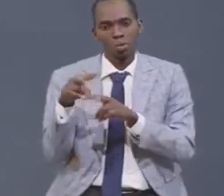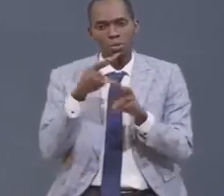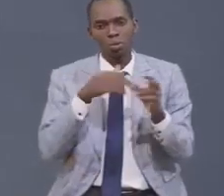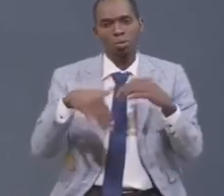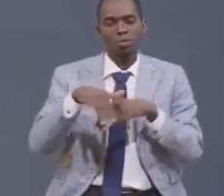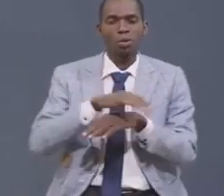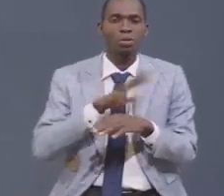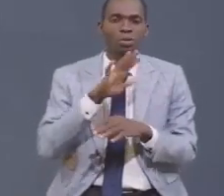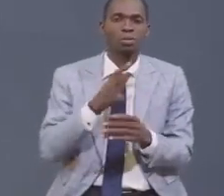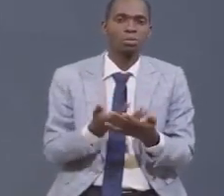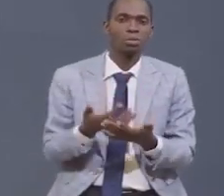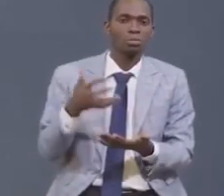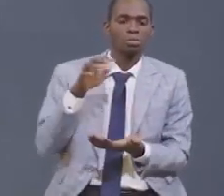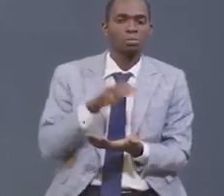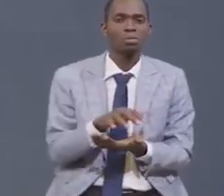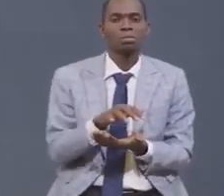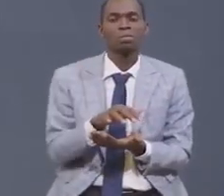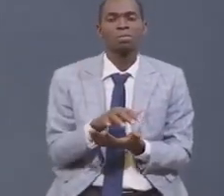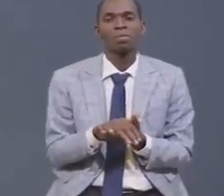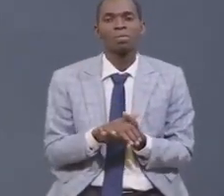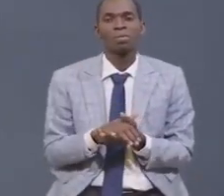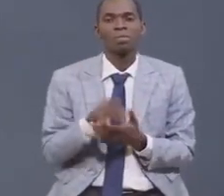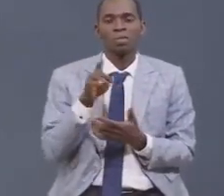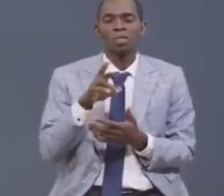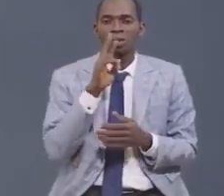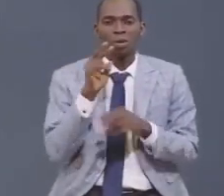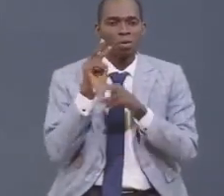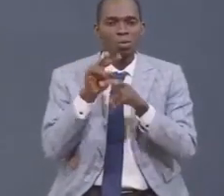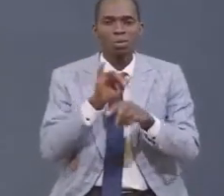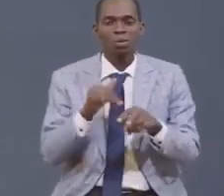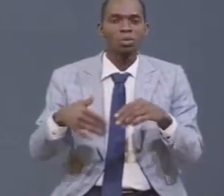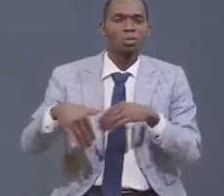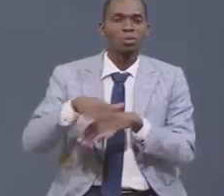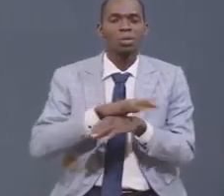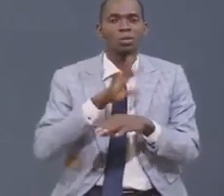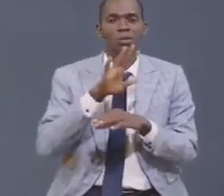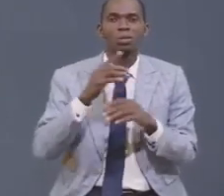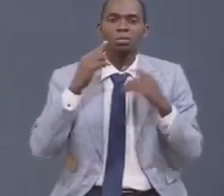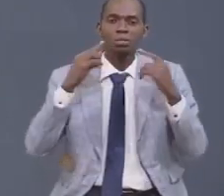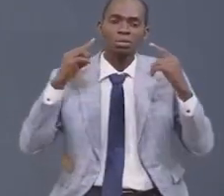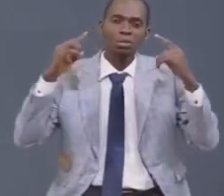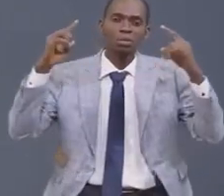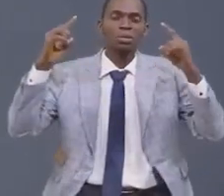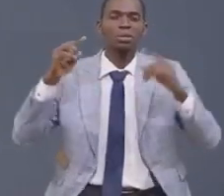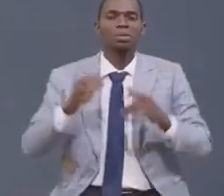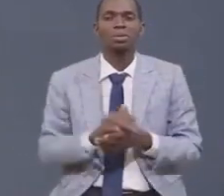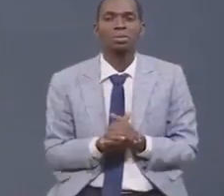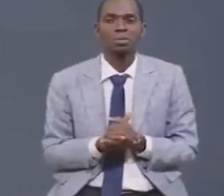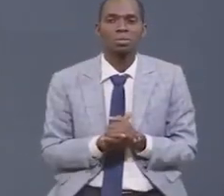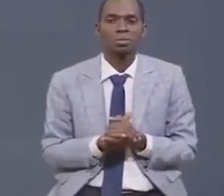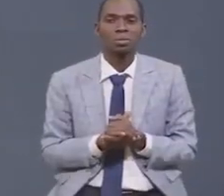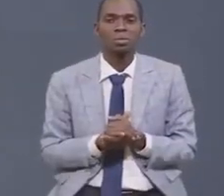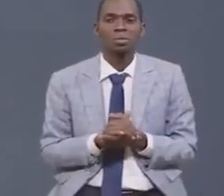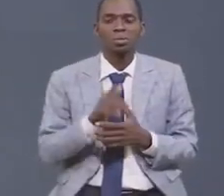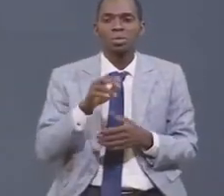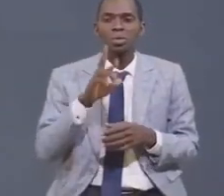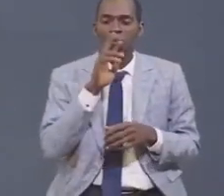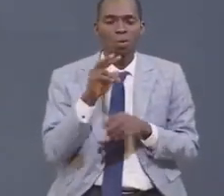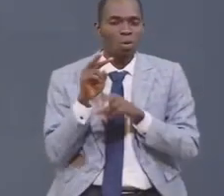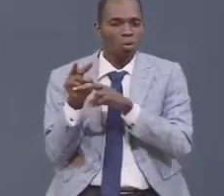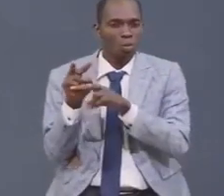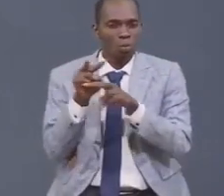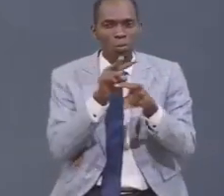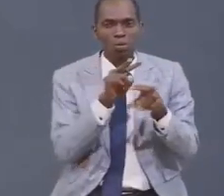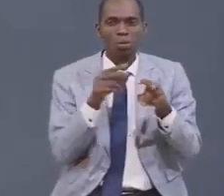మీ సంపద మీరు తెలుసుకోవాలని కోరుతారు. You are watching over your achievements, accomplishments. అలాగే ఏ అనక్షరం మీరు సాధించిన వాటి గురించి పెట్టుకుంటారు. You are watching